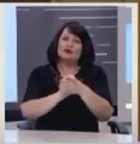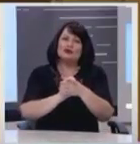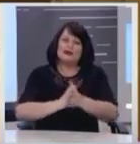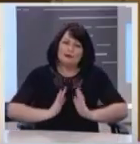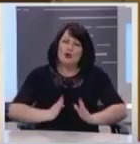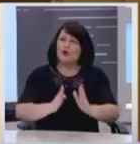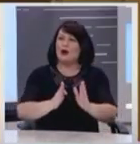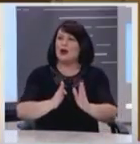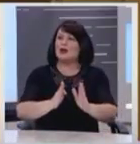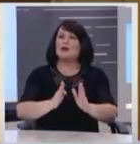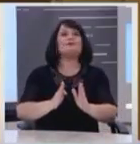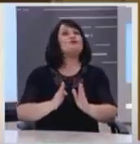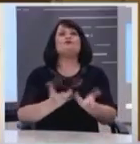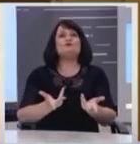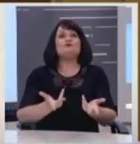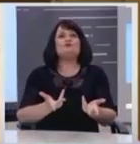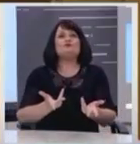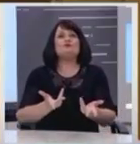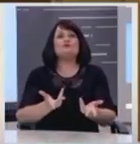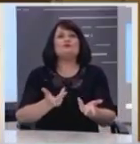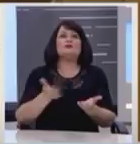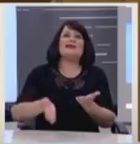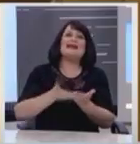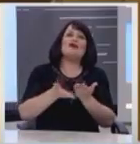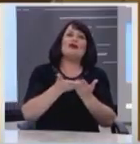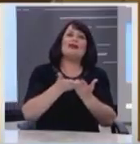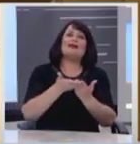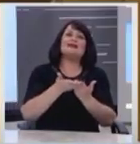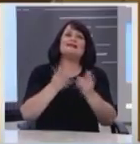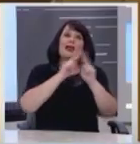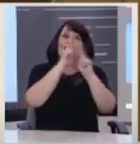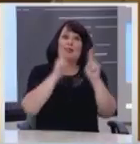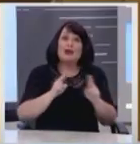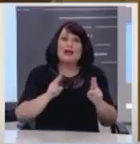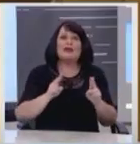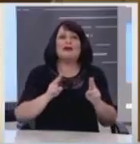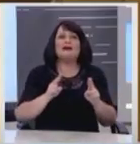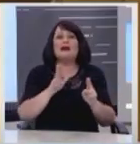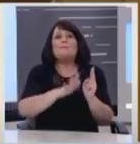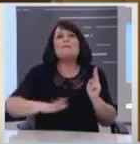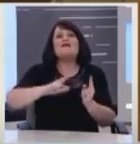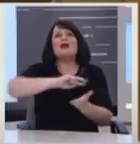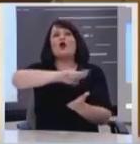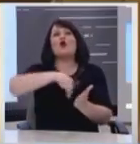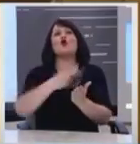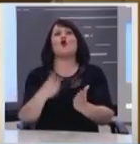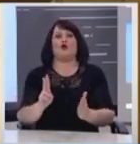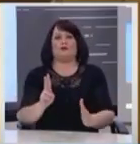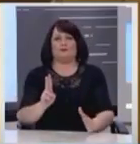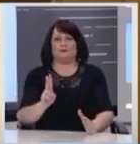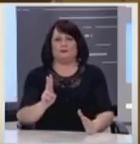δρόμο ώστε να ενισχύσει και τον δικό της διεθνή και περιφερειακό ρόλο.